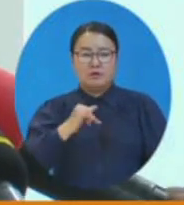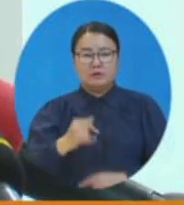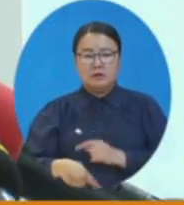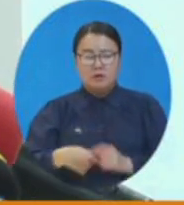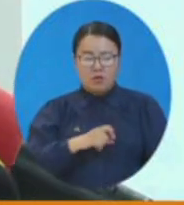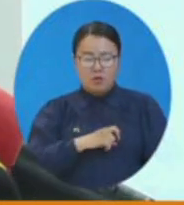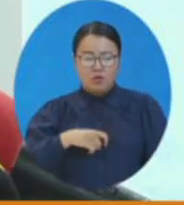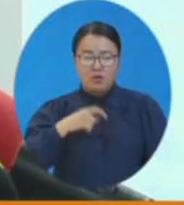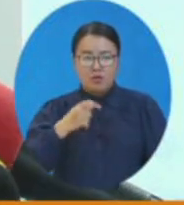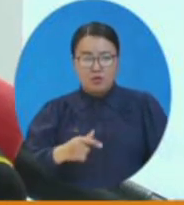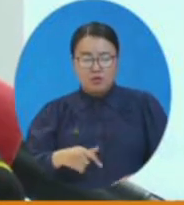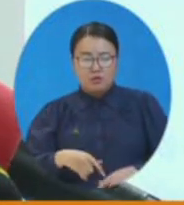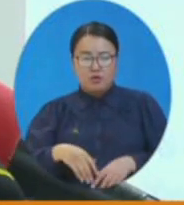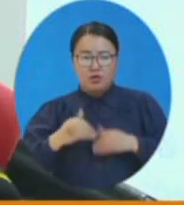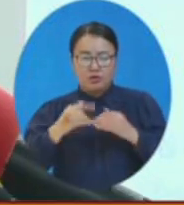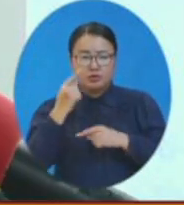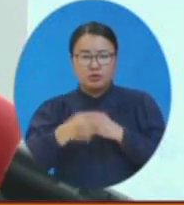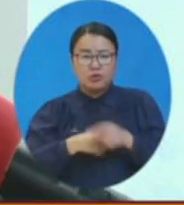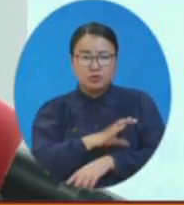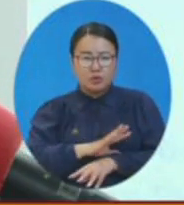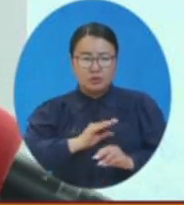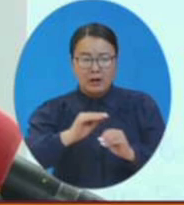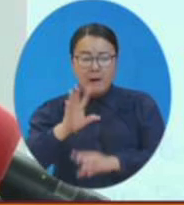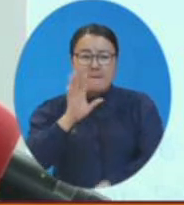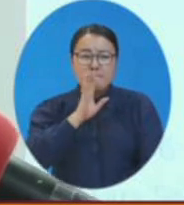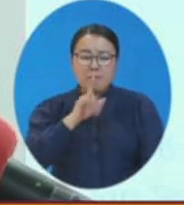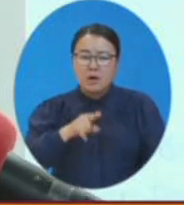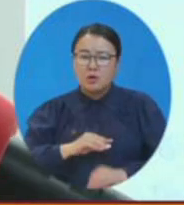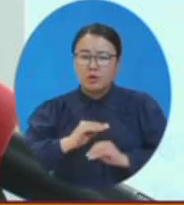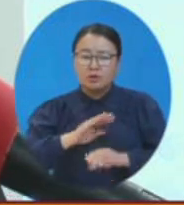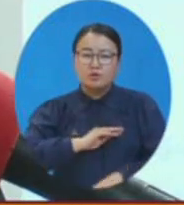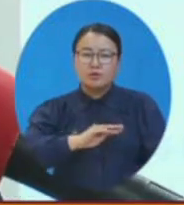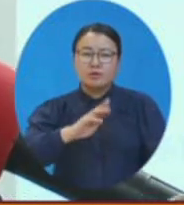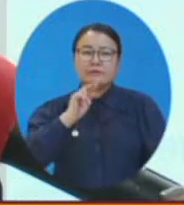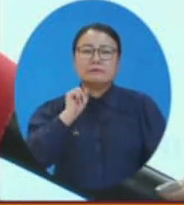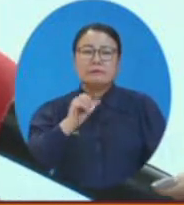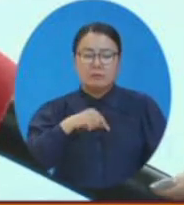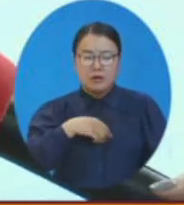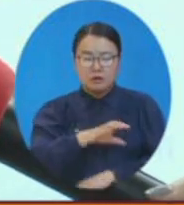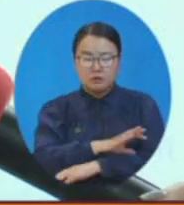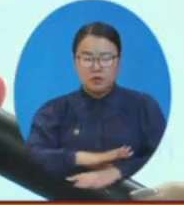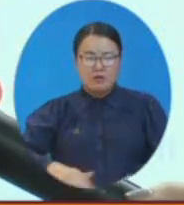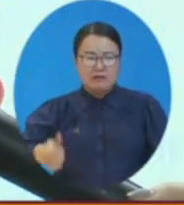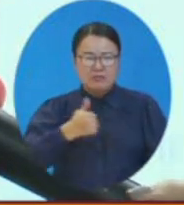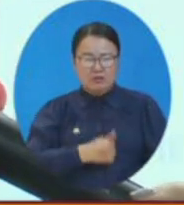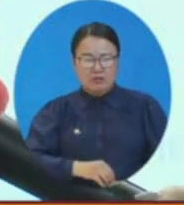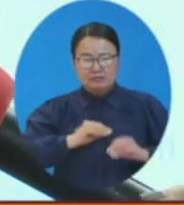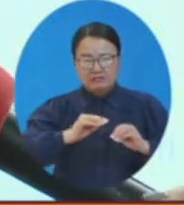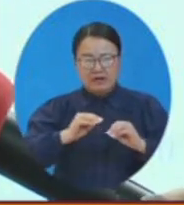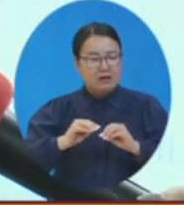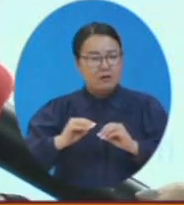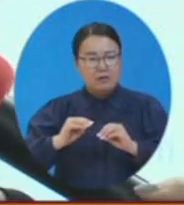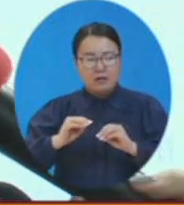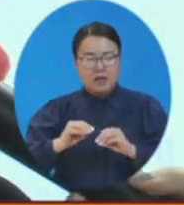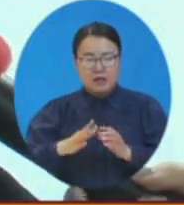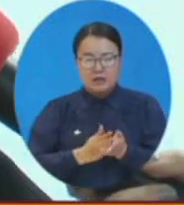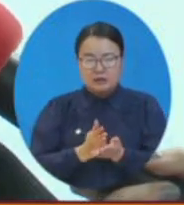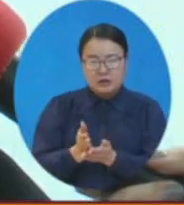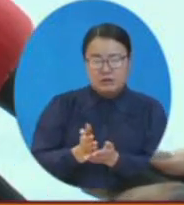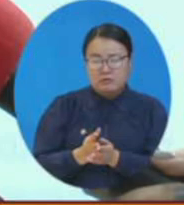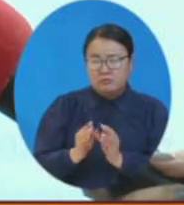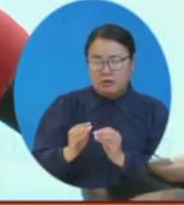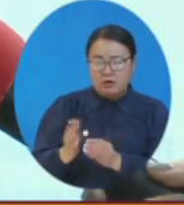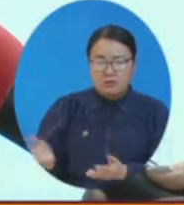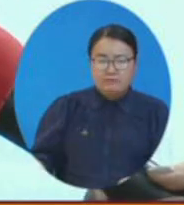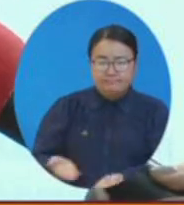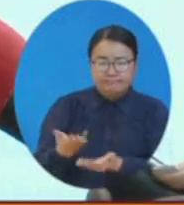хувийн үйлчлэл сургалтууд өгөх гэдэг. Энэ сургалтууд яг бүхэн төлөвт яаж юм бэ? Манай сургалтын хувьд бол бүхэн заахаас илүү тэр юм шиг илүү чиглүүлж явдаг байна. Тэр